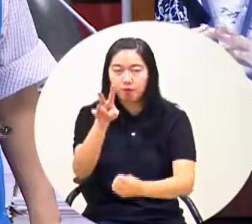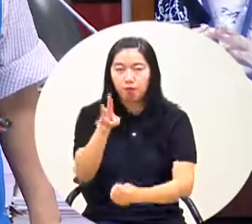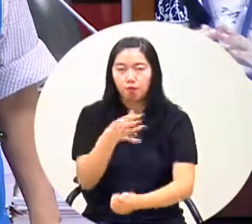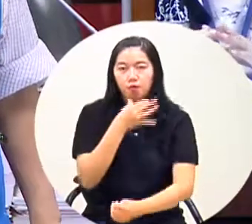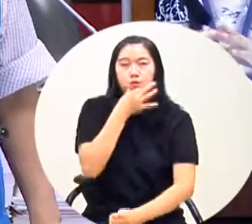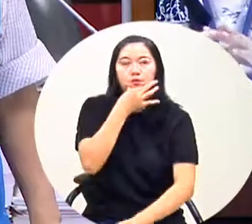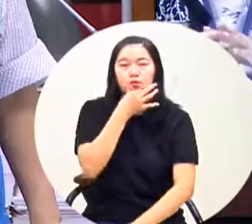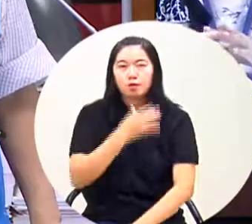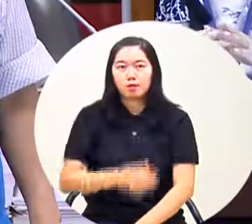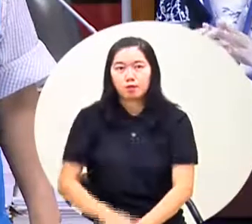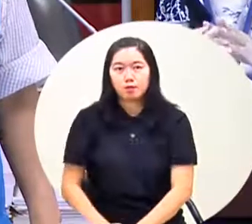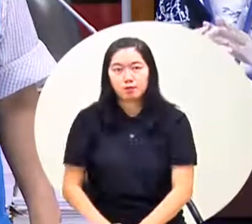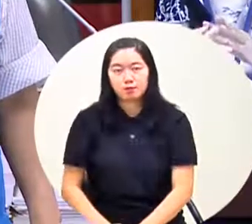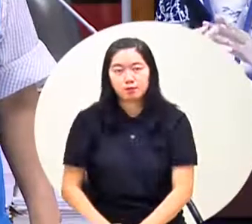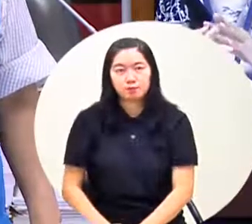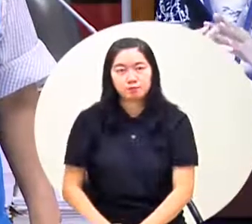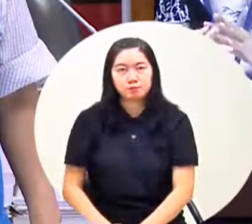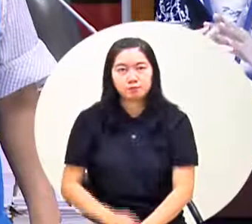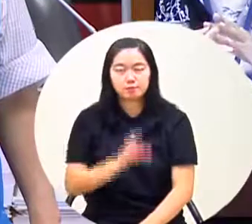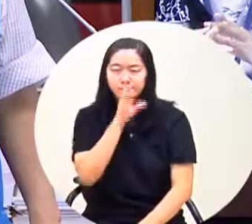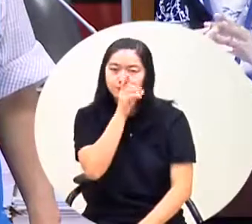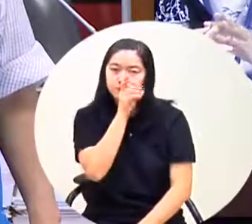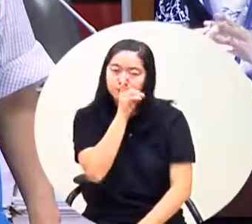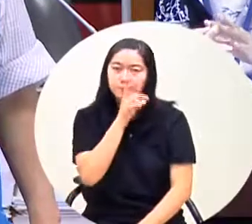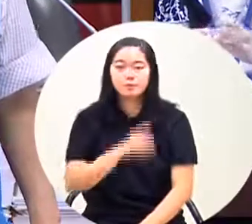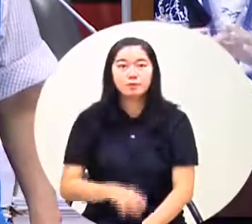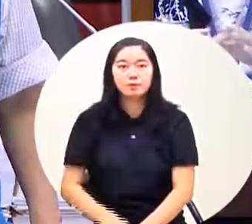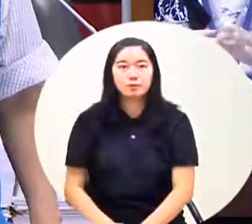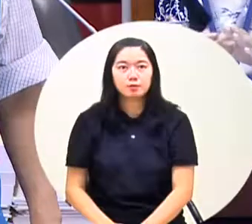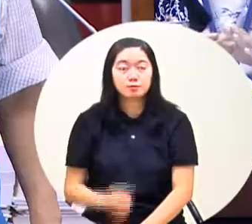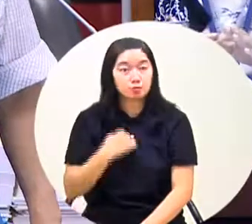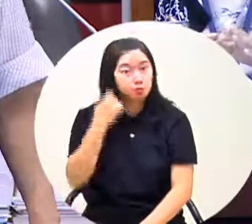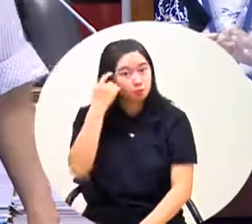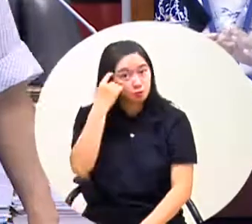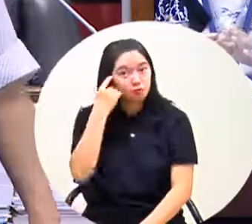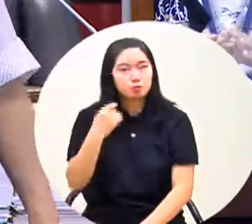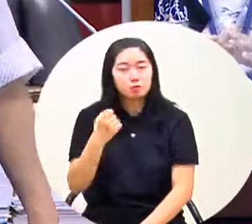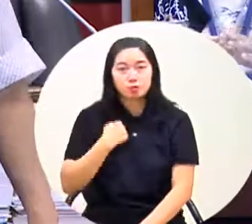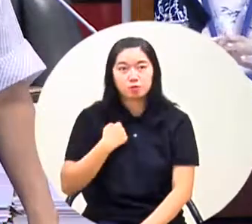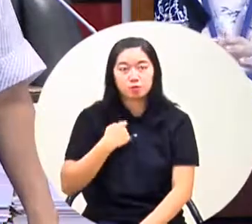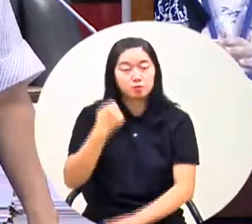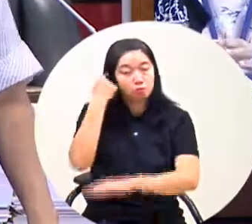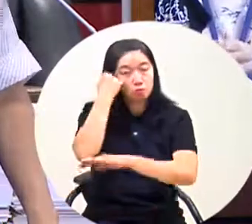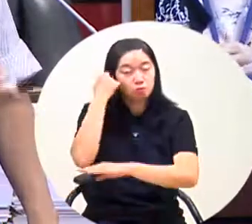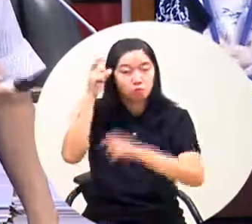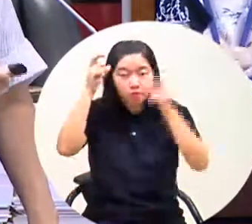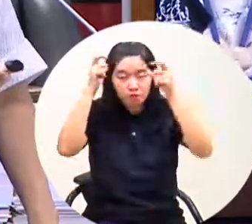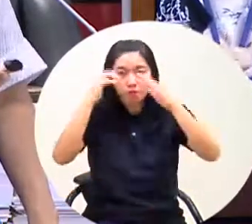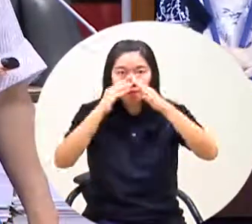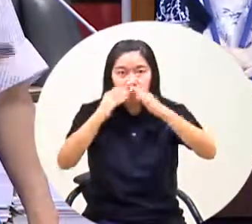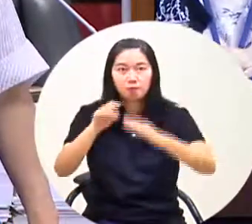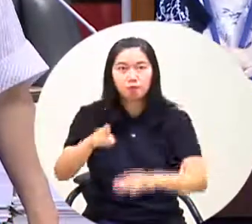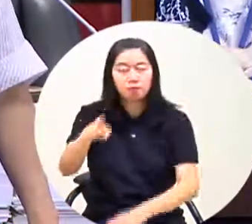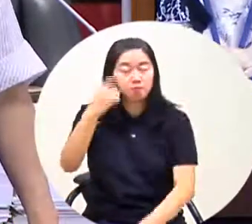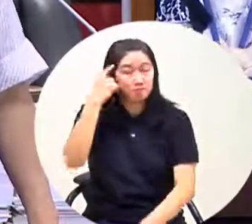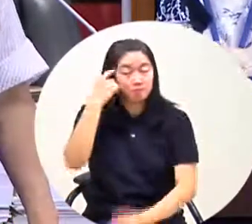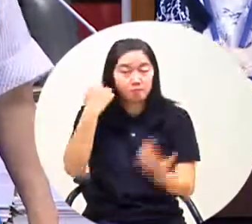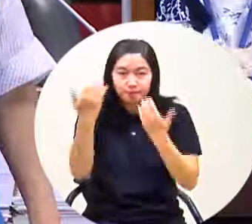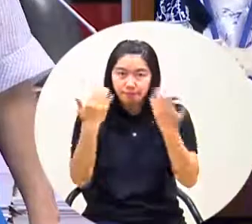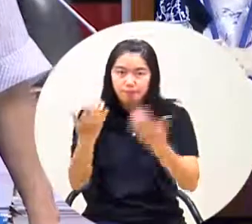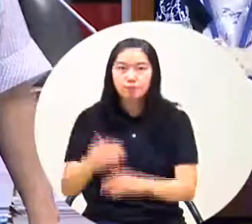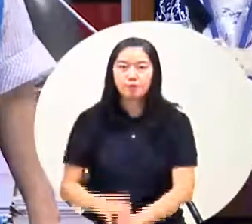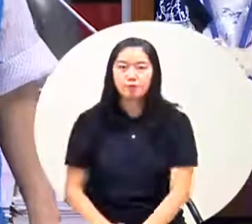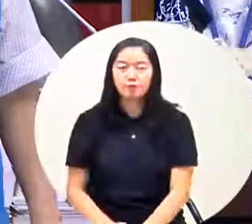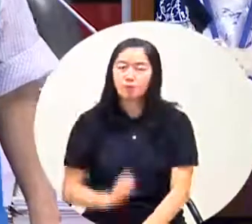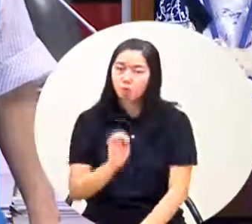个非常 有趣的一个数字。我相信在座哈住在高雄市的，要想清楚说为什